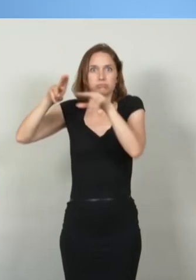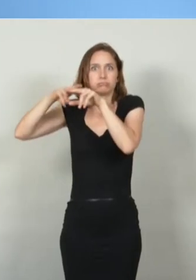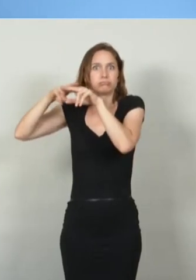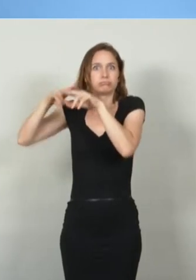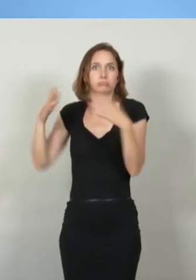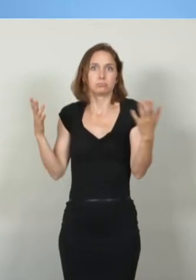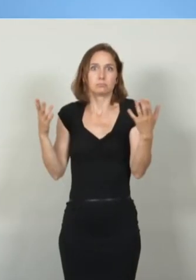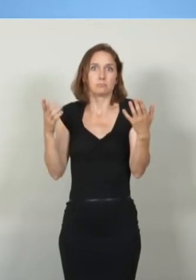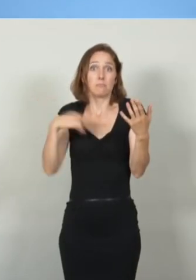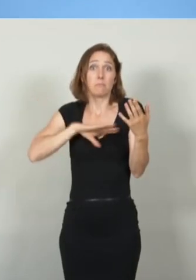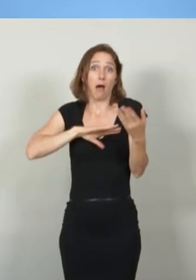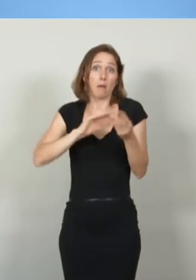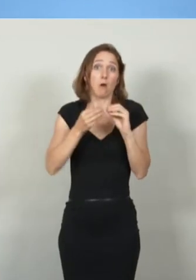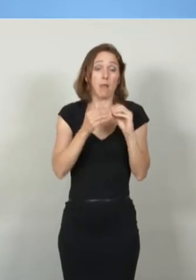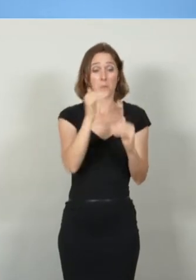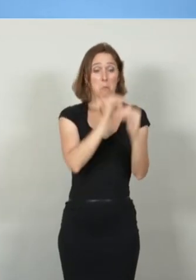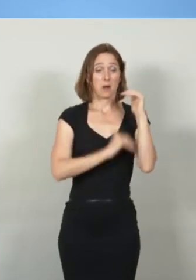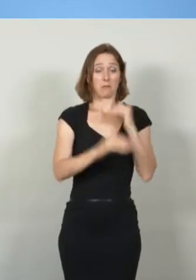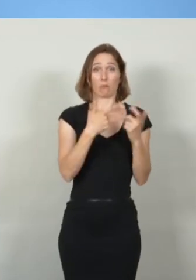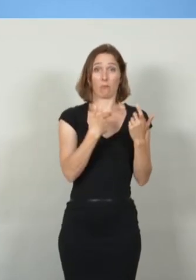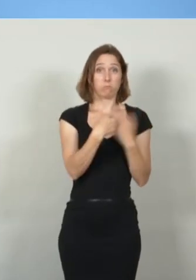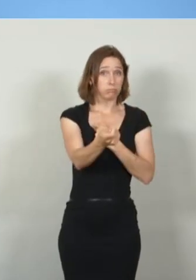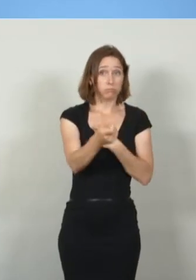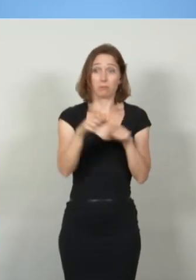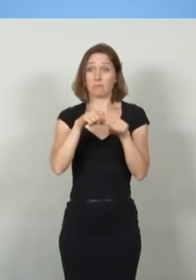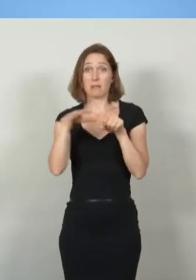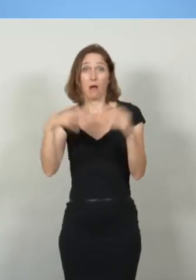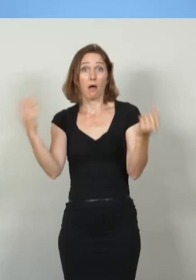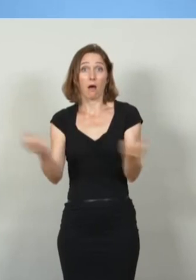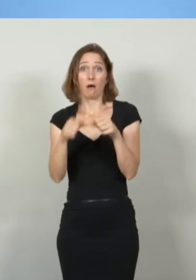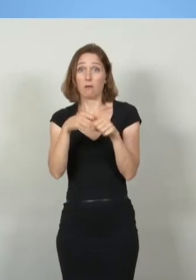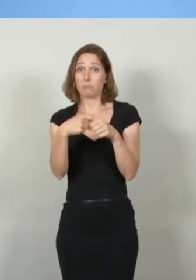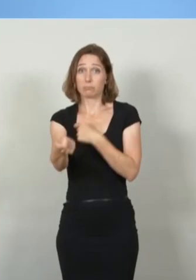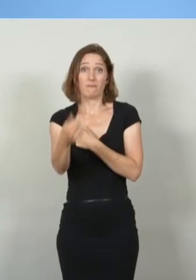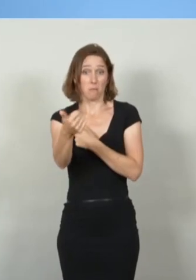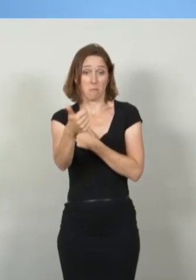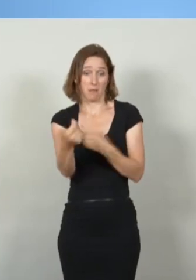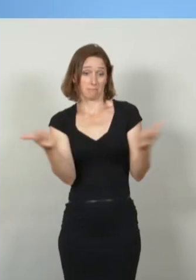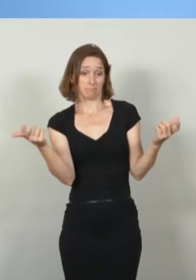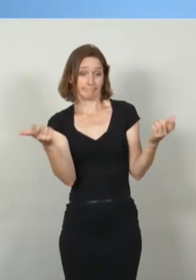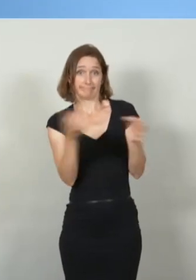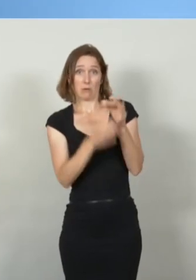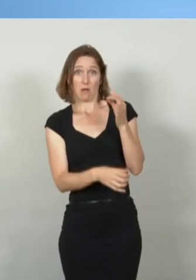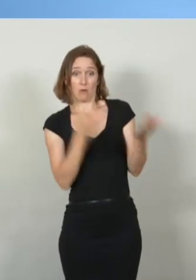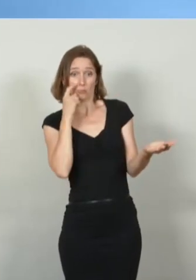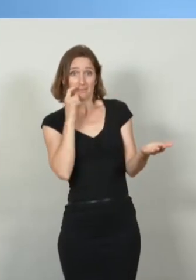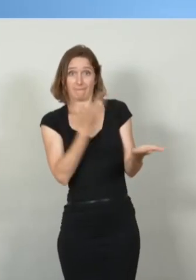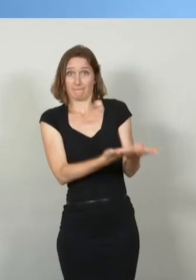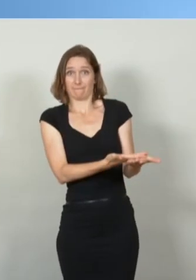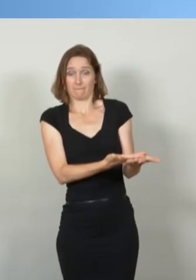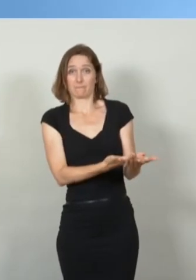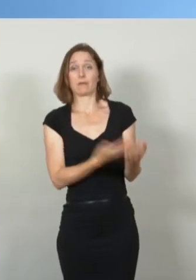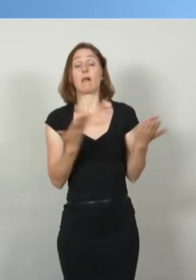de la programmation et de la communication vous avez vous même fait ce diagnostic on continue sur les réseaux sociaux